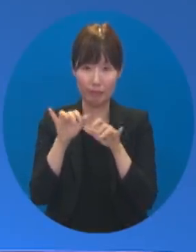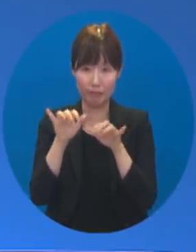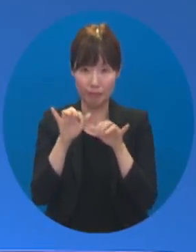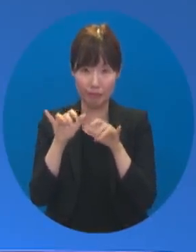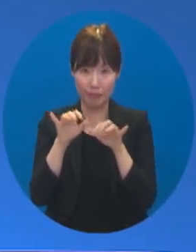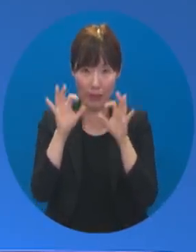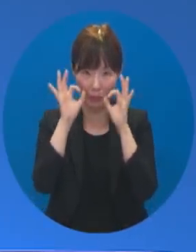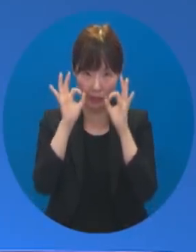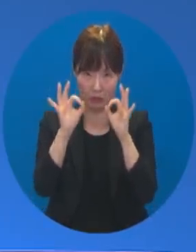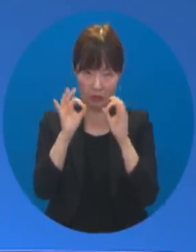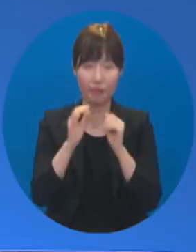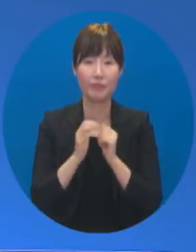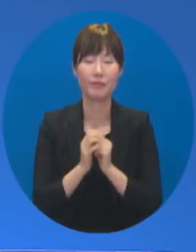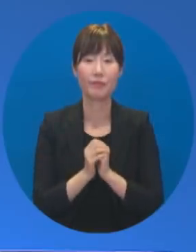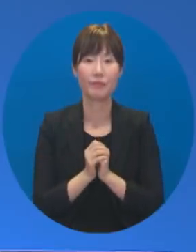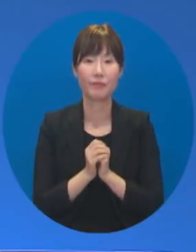했습니다.